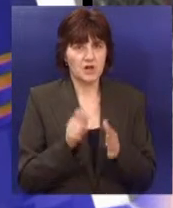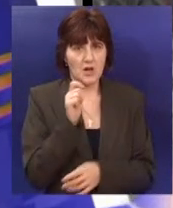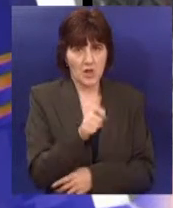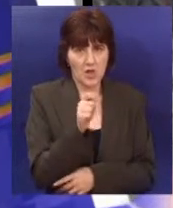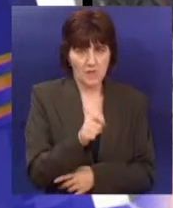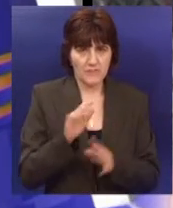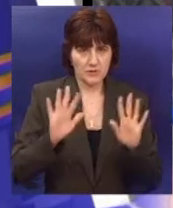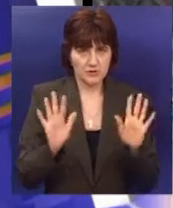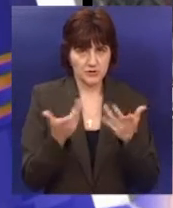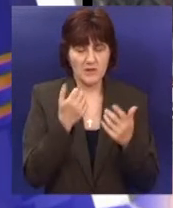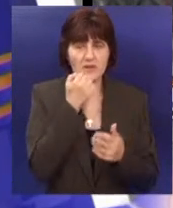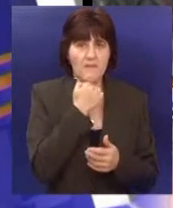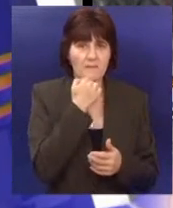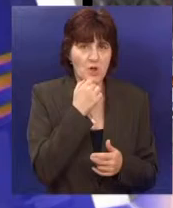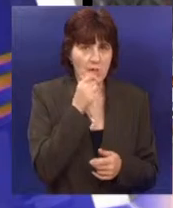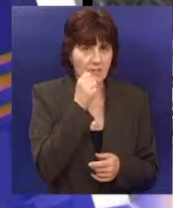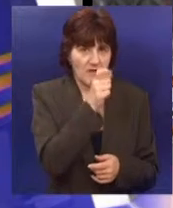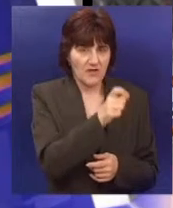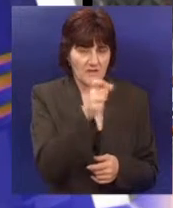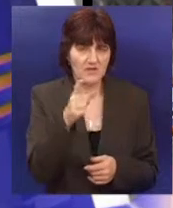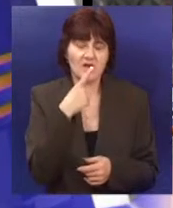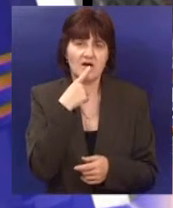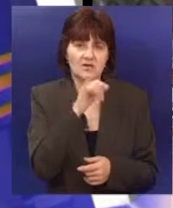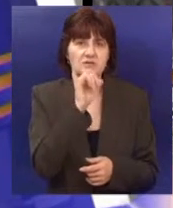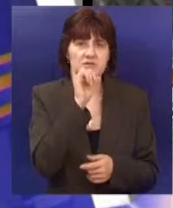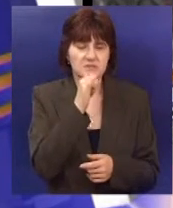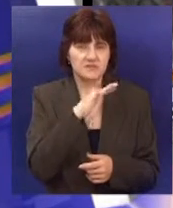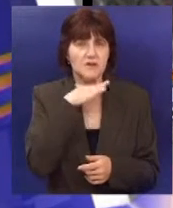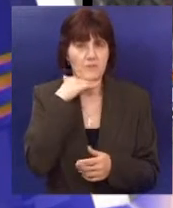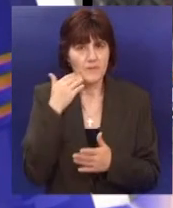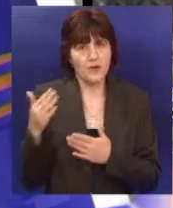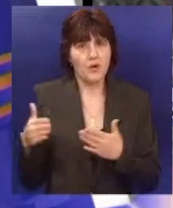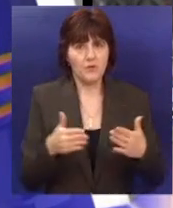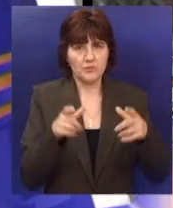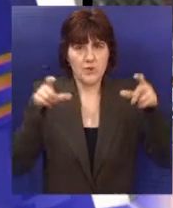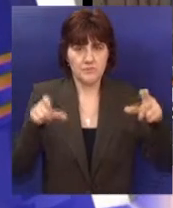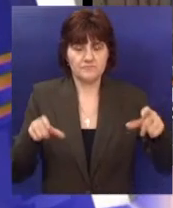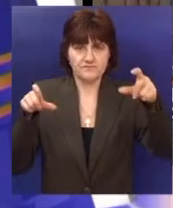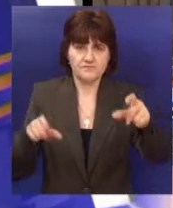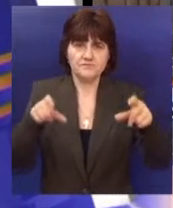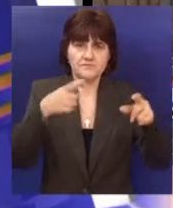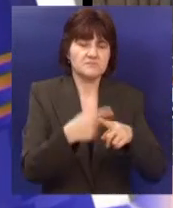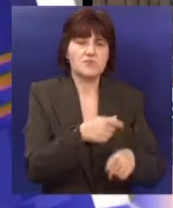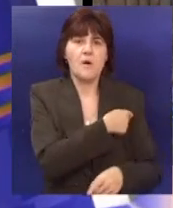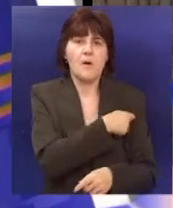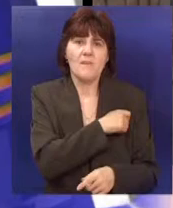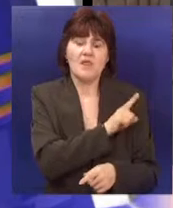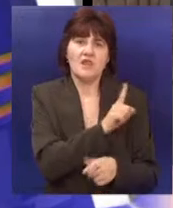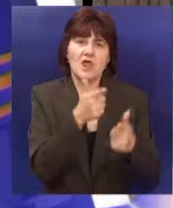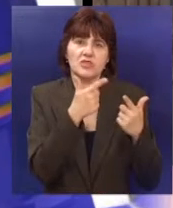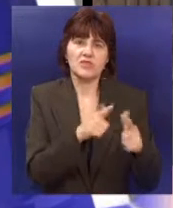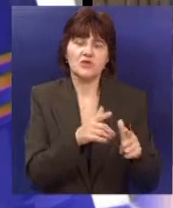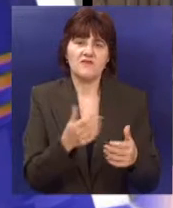Član organizacionog odbora protesta poljoprivrednika Miroslav Ivković izjavio je da su blokirani mnogi putevi u Vojvodini jer policija ne